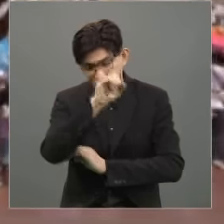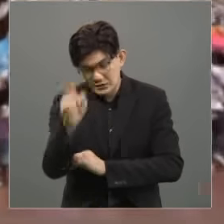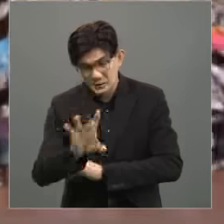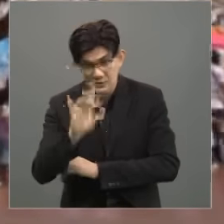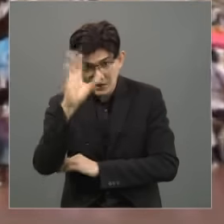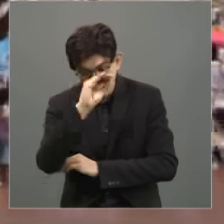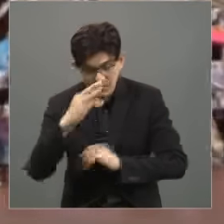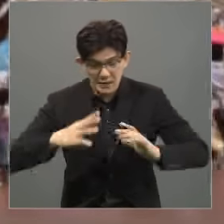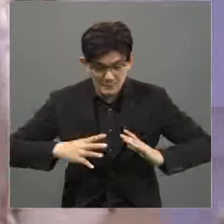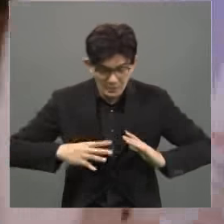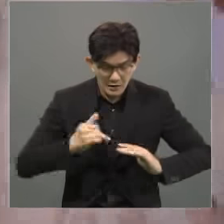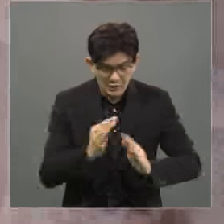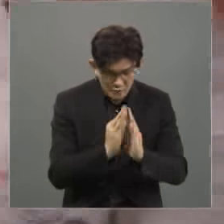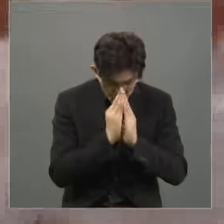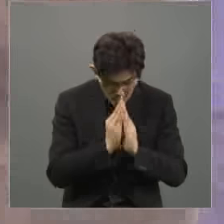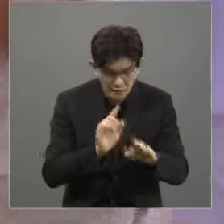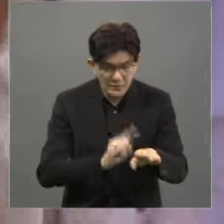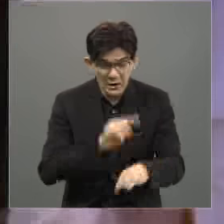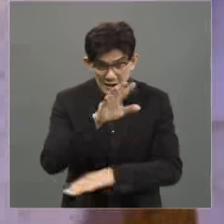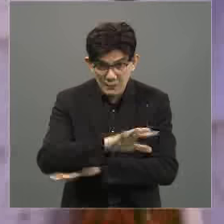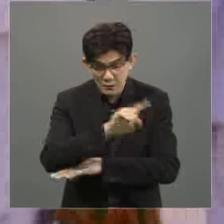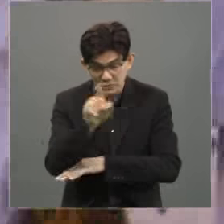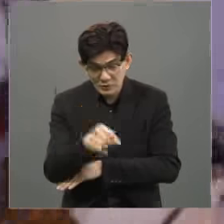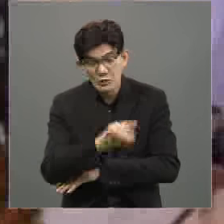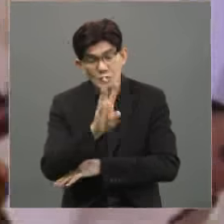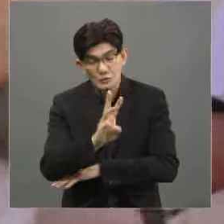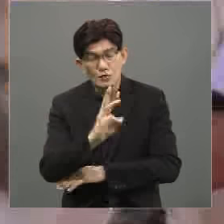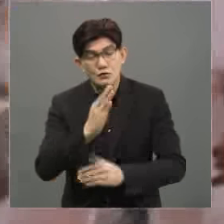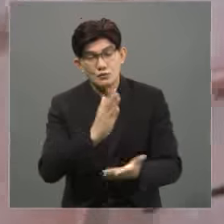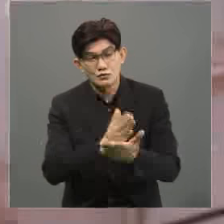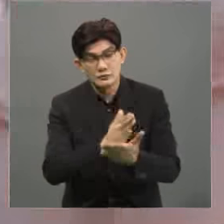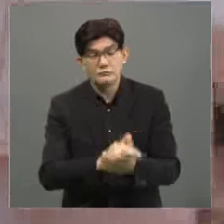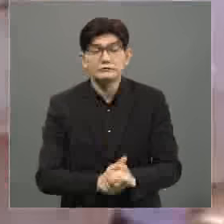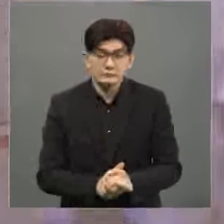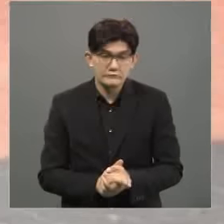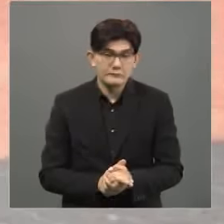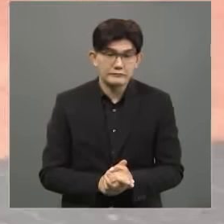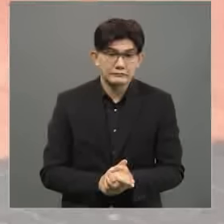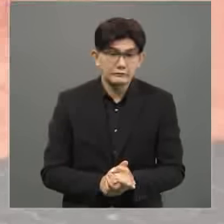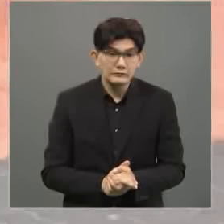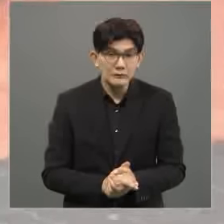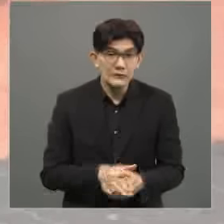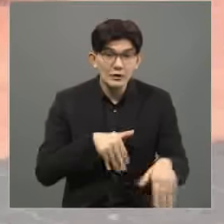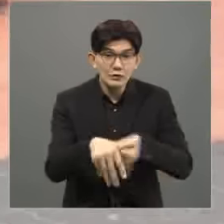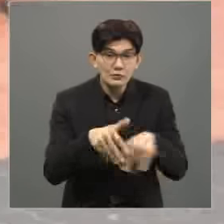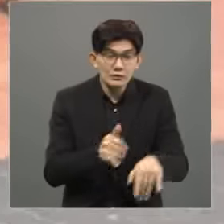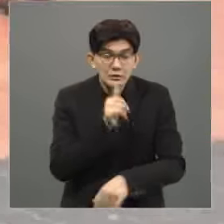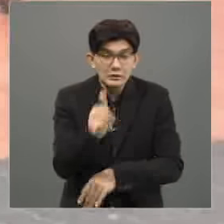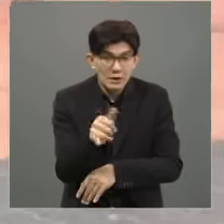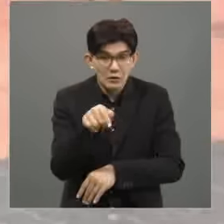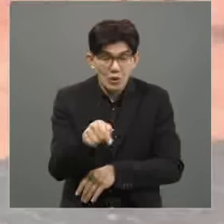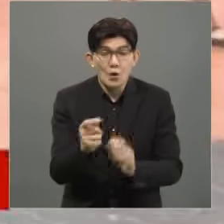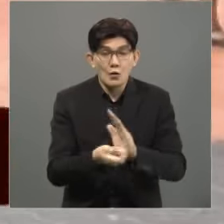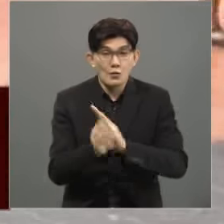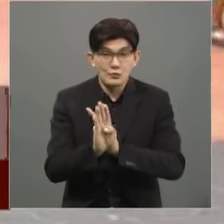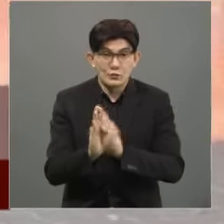จะมีการพักการเข้าสักการะในห้วงเวลา 17:00 น.ถึง 18:00 น.ครับคุณผู้ชมครับสำหรับประชาชนที่จะเดินทางมาที่จังหวัดอุบ